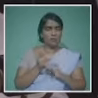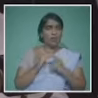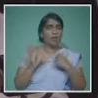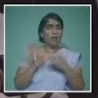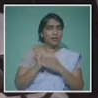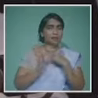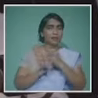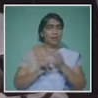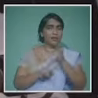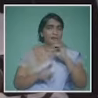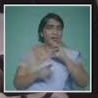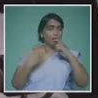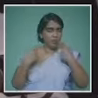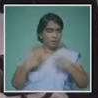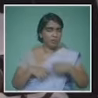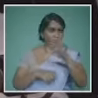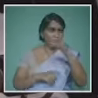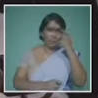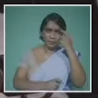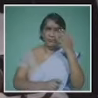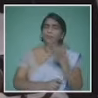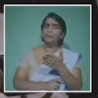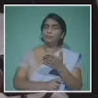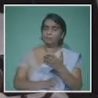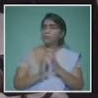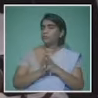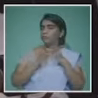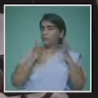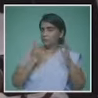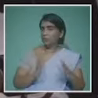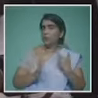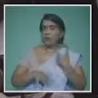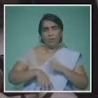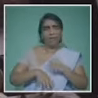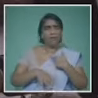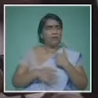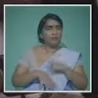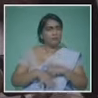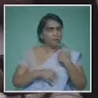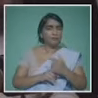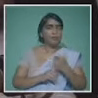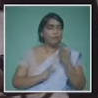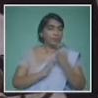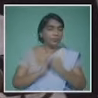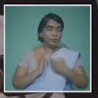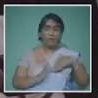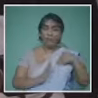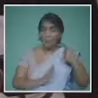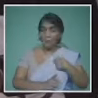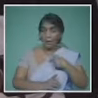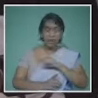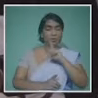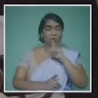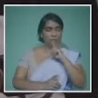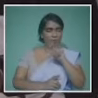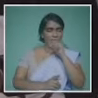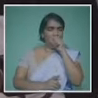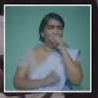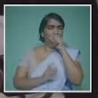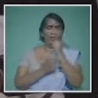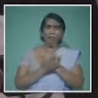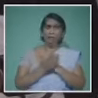ජනාධිපති නීතිඥතුමා එමතුමා ඒ දන්නවා. අනන්ත අප්‍රමාණ අවස්ථා තියෙනවා නීතිපතිතුමා ප්‍රකාශ කරපු මතය සහ